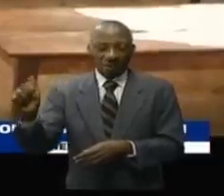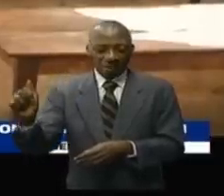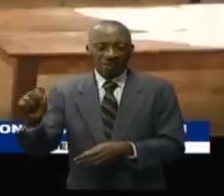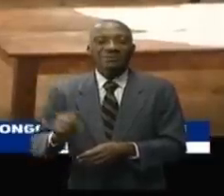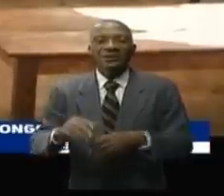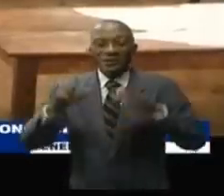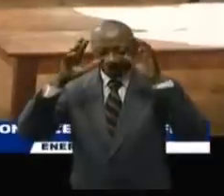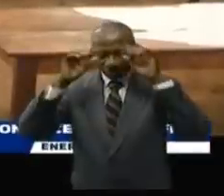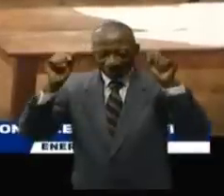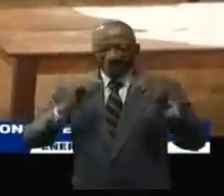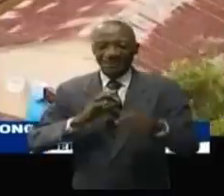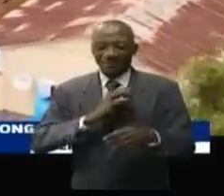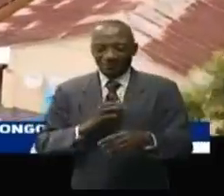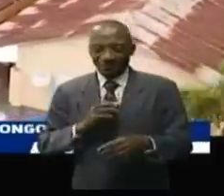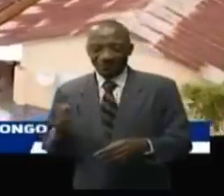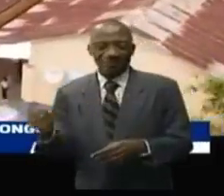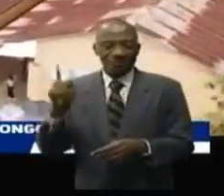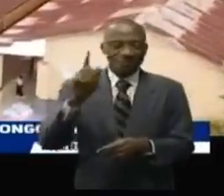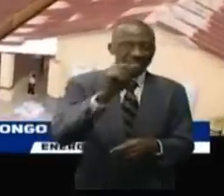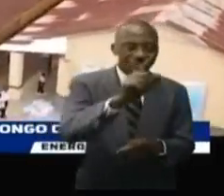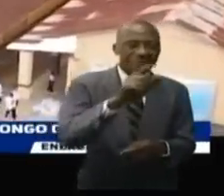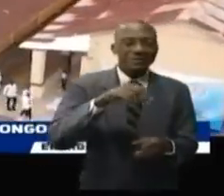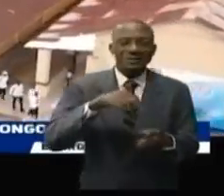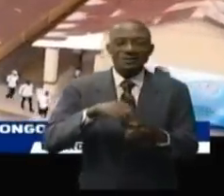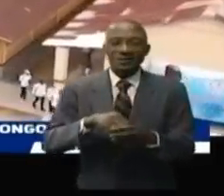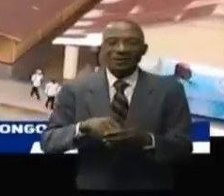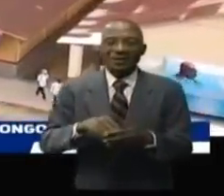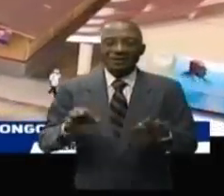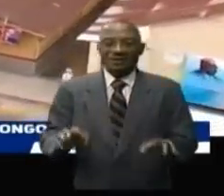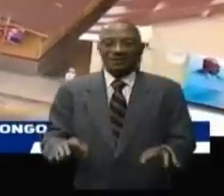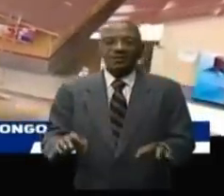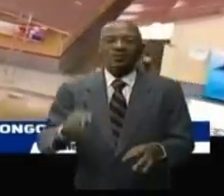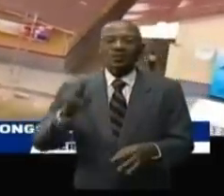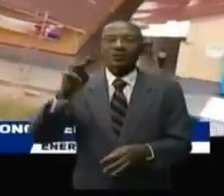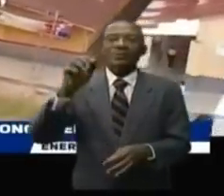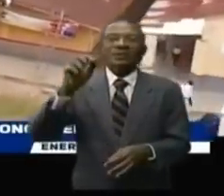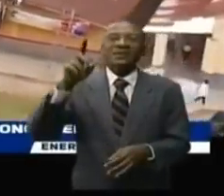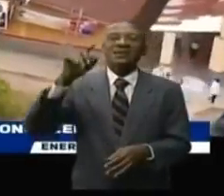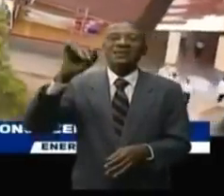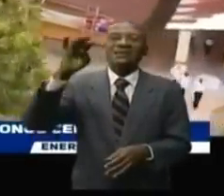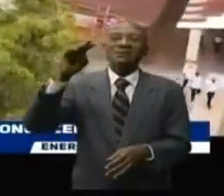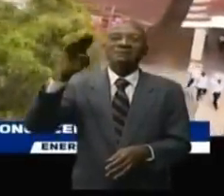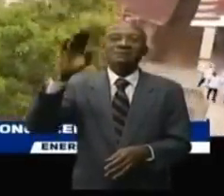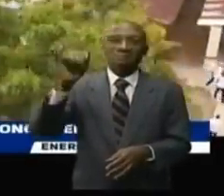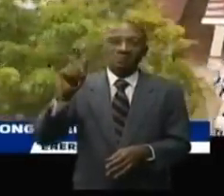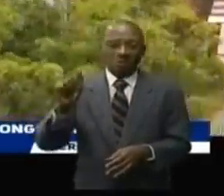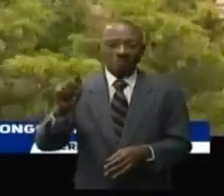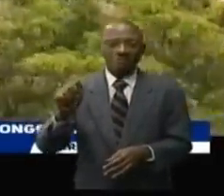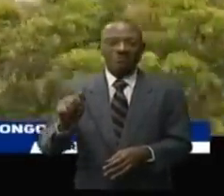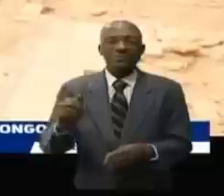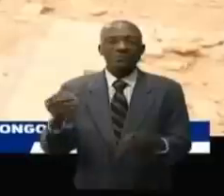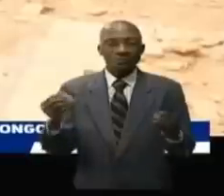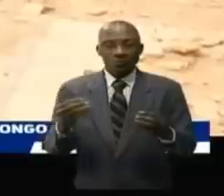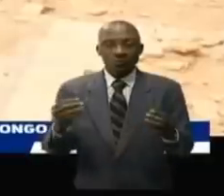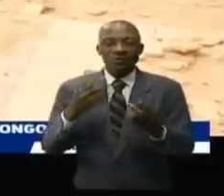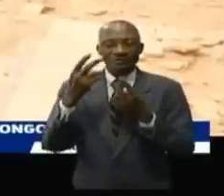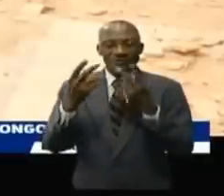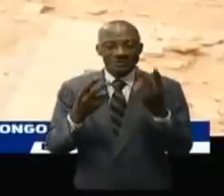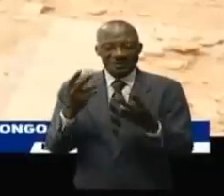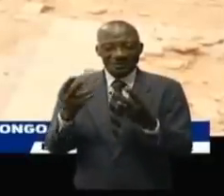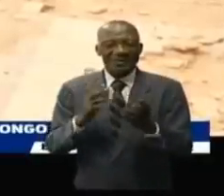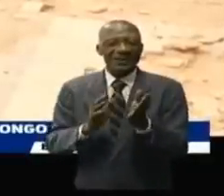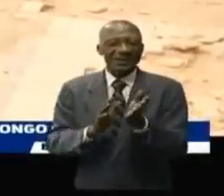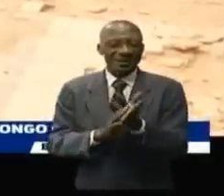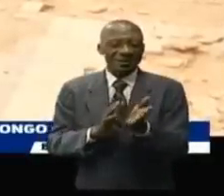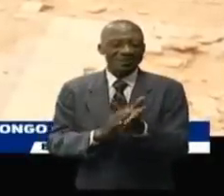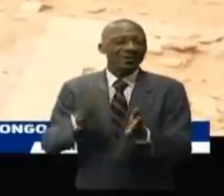le territoire de Madimba et comprenant 4 écoles, un lycée, un collège et 2 écoles primaires. Du ténèbre à